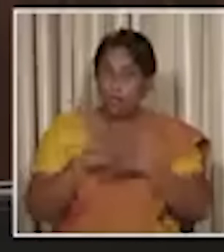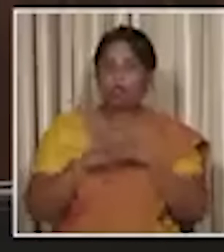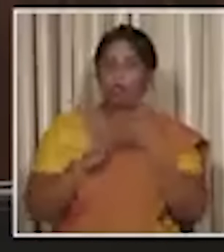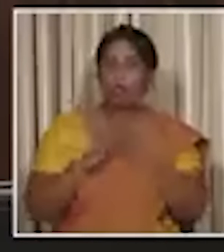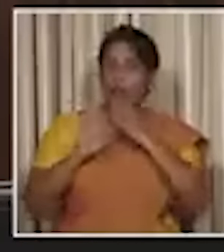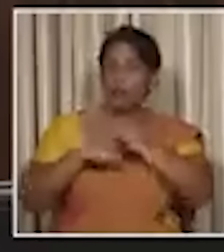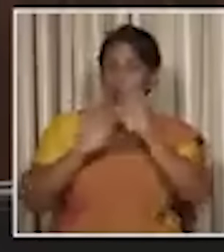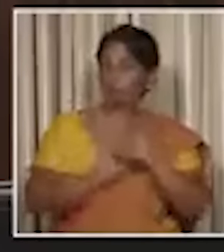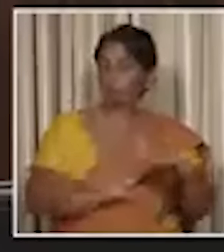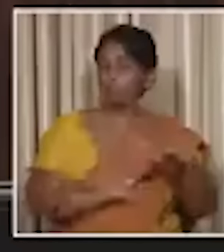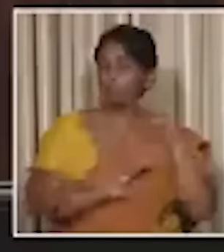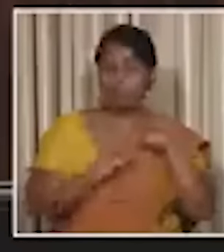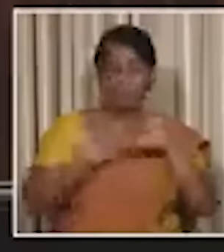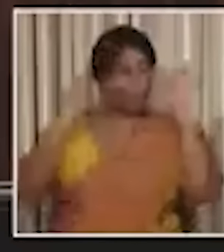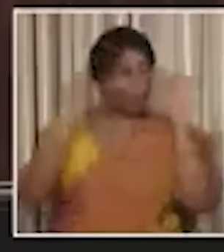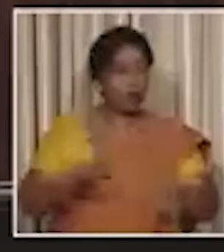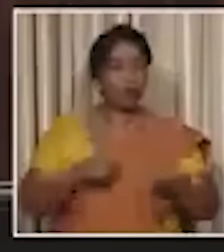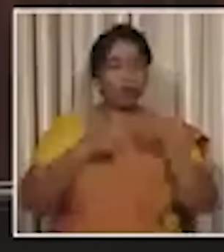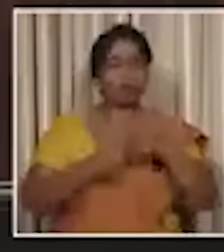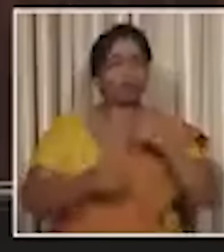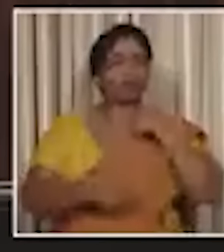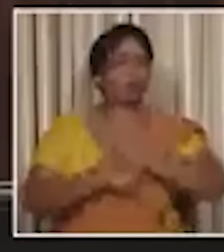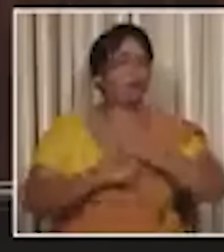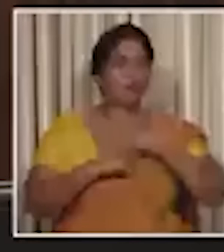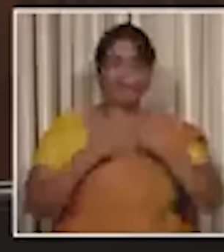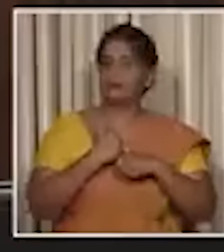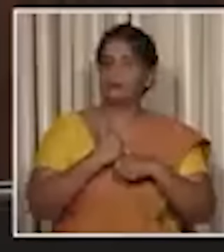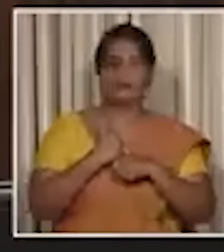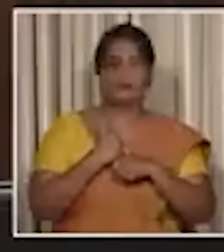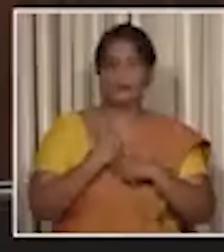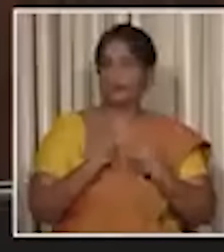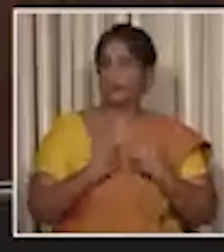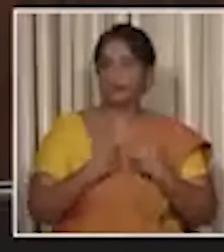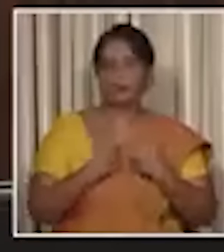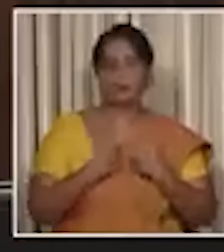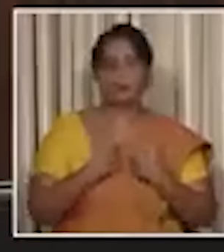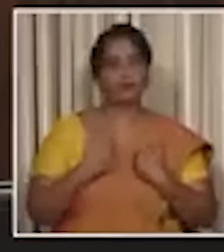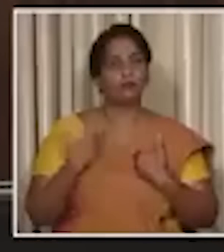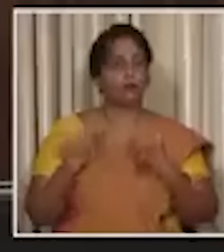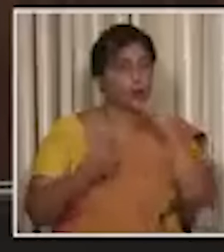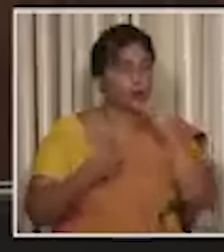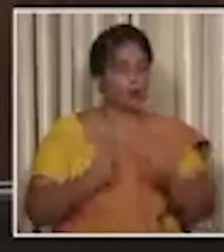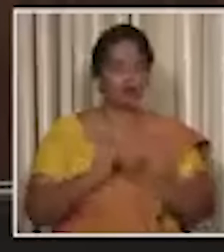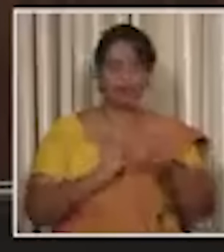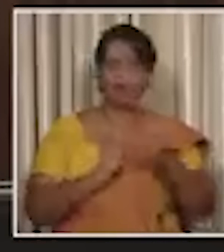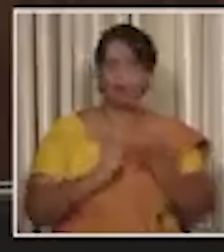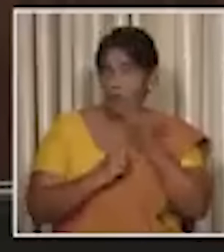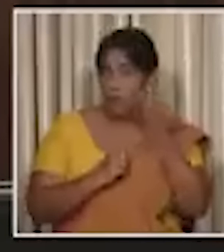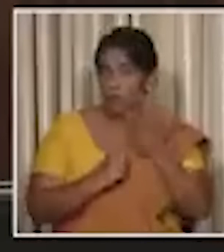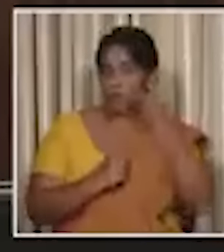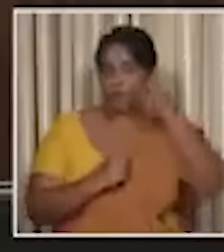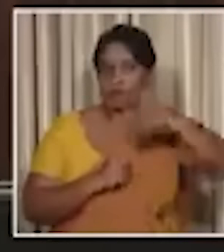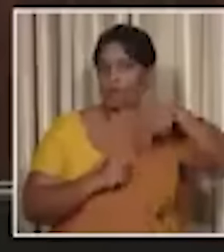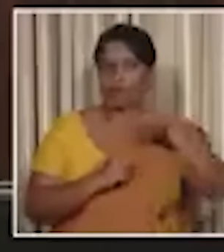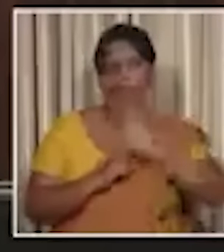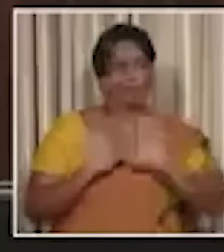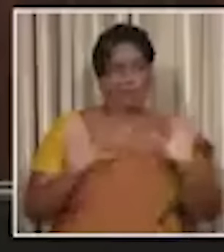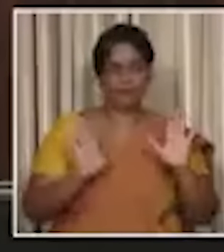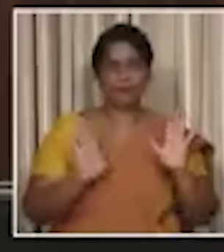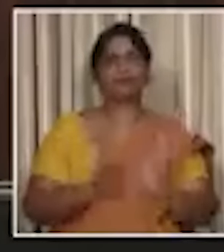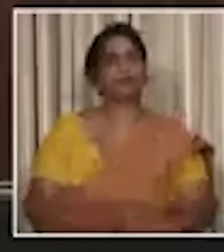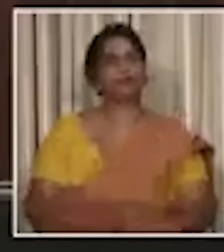இந்த கலந்துரையாடலை மறுசீரமைப்பு தொடர்பாக மீள நாங்கள் பேசினோம் என்றால் இந்த கலந்துரையாடலை எங்களுக்கு நிறைவு செய்ய முடியாத பொருளாதாரத்தை